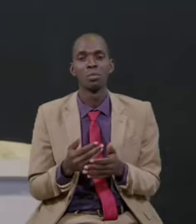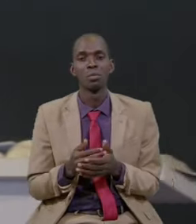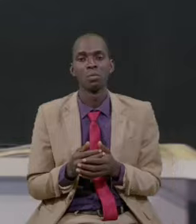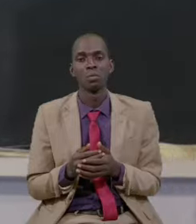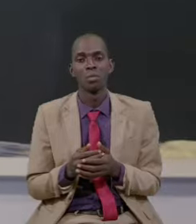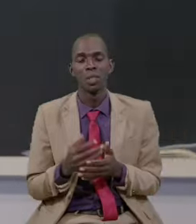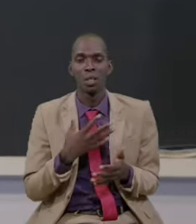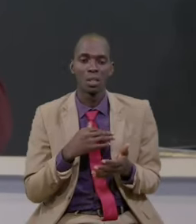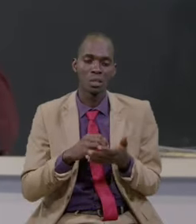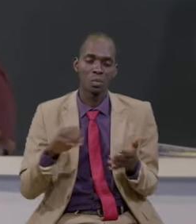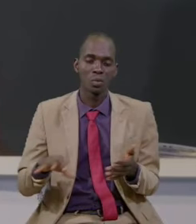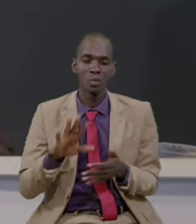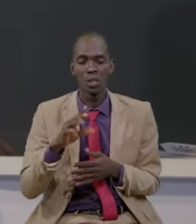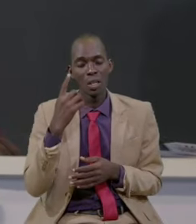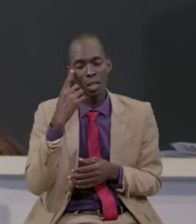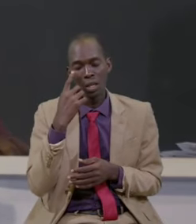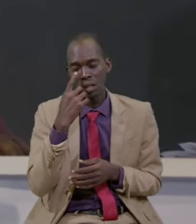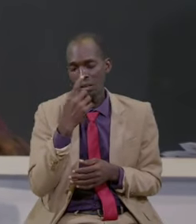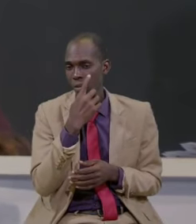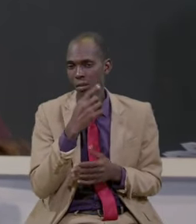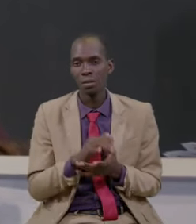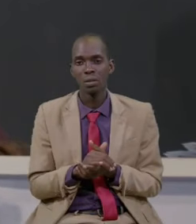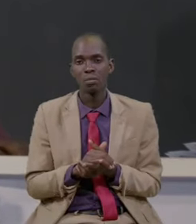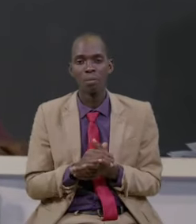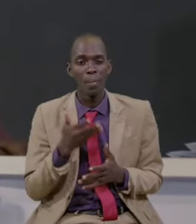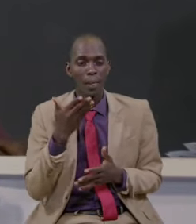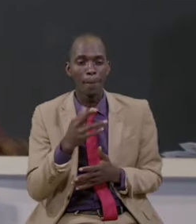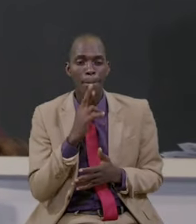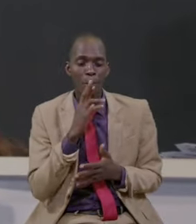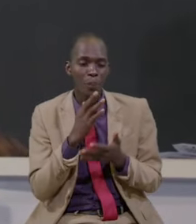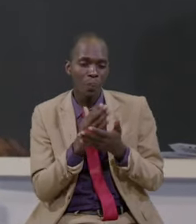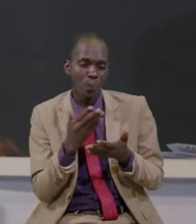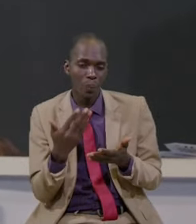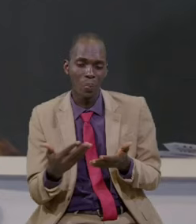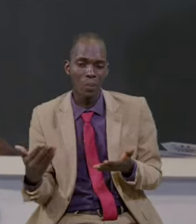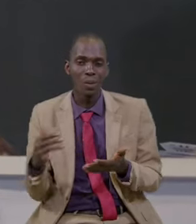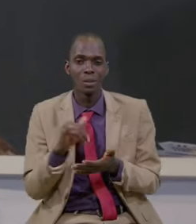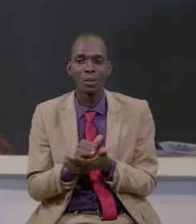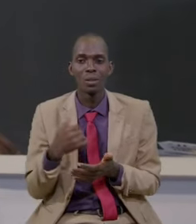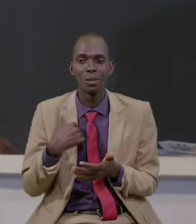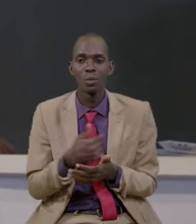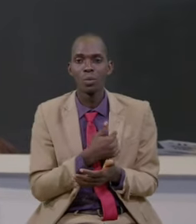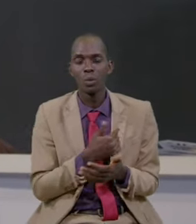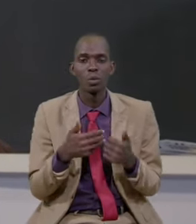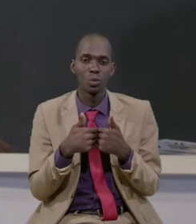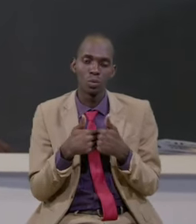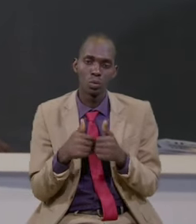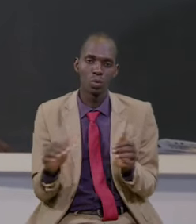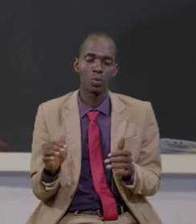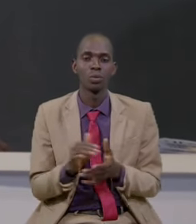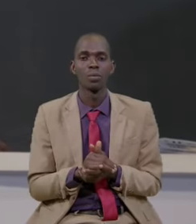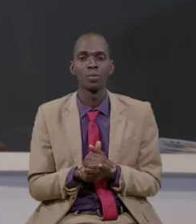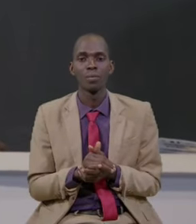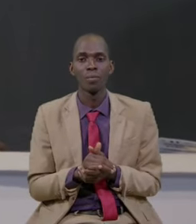On a ôté ses yeux. Et vous savez, il y a certaines choses que nous perdons, que nous pouvons récupérer.